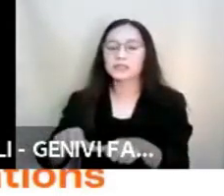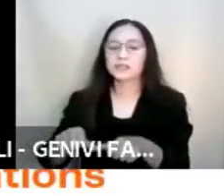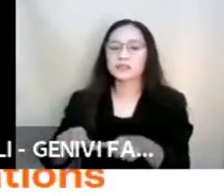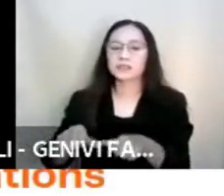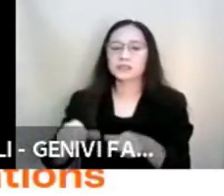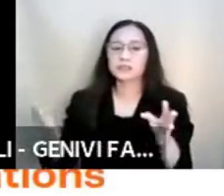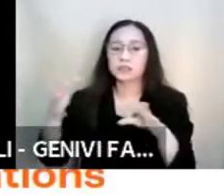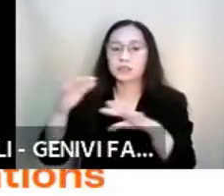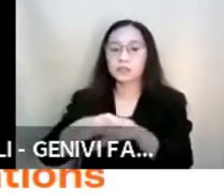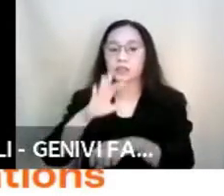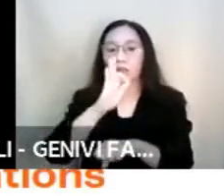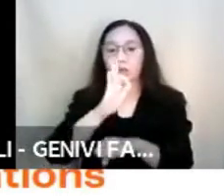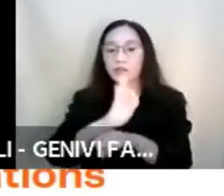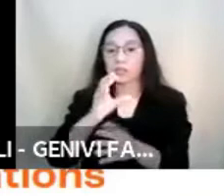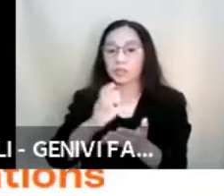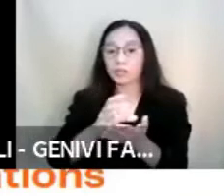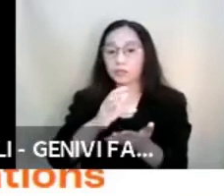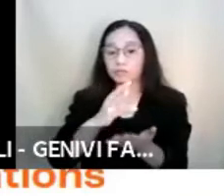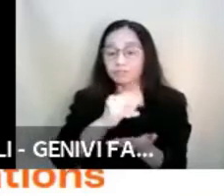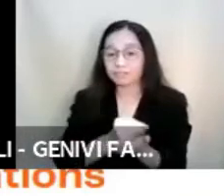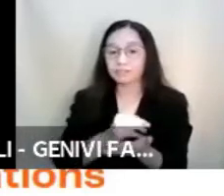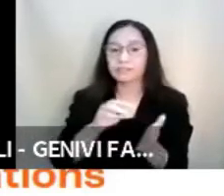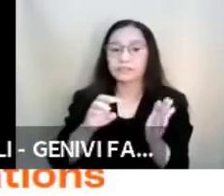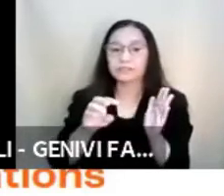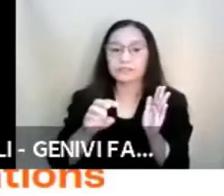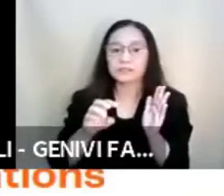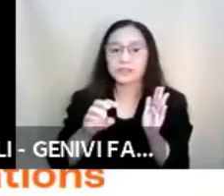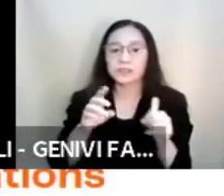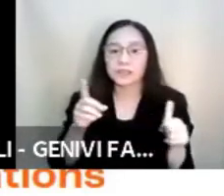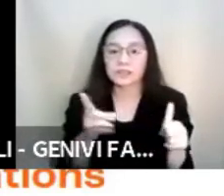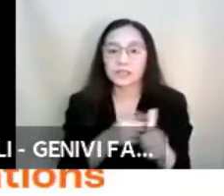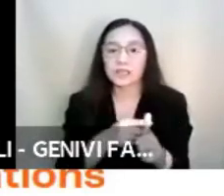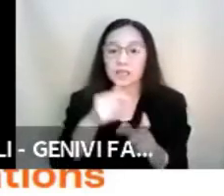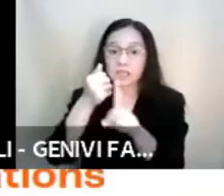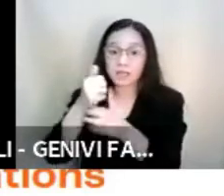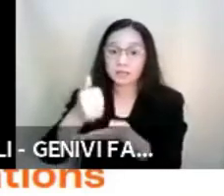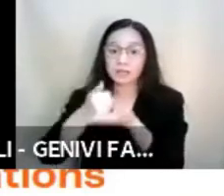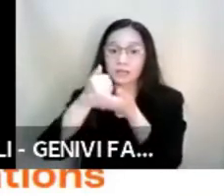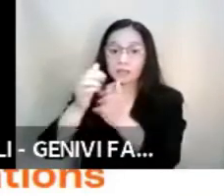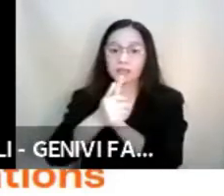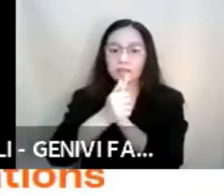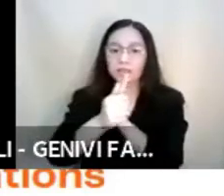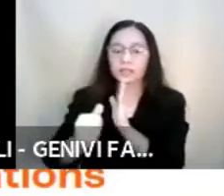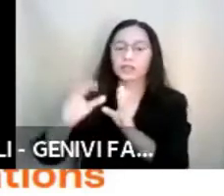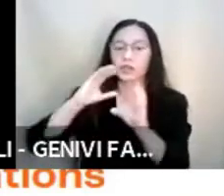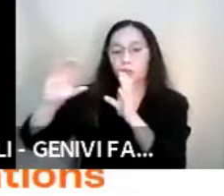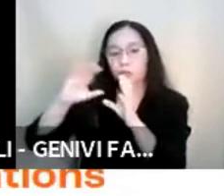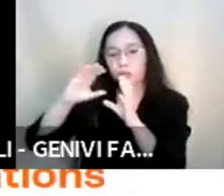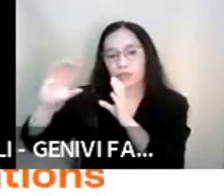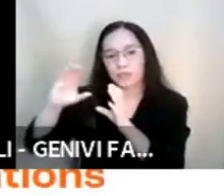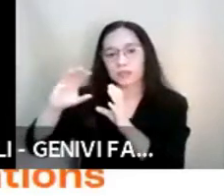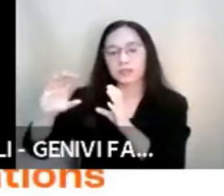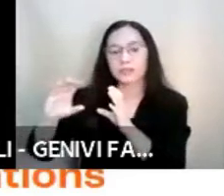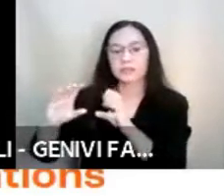ng functional curriculum. Unang-una yung self-help skills, nandyan din po yung socialization, no? Yung communication,